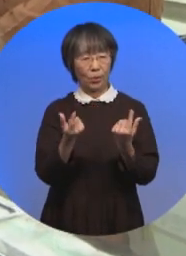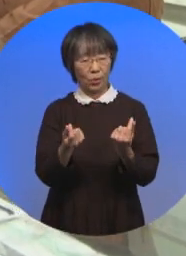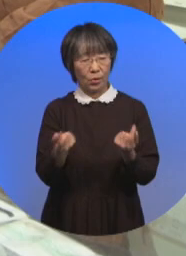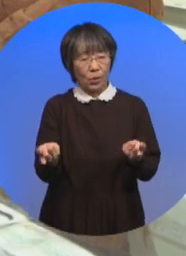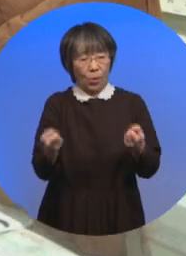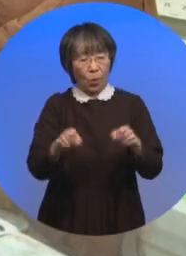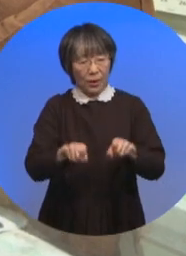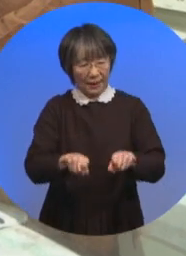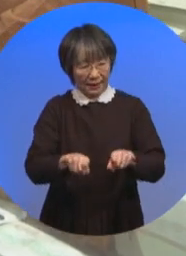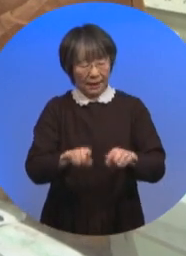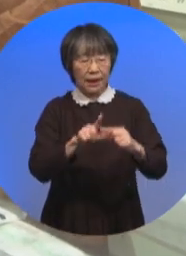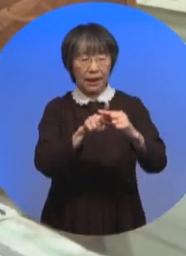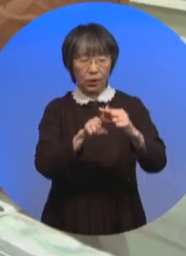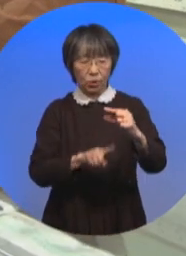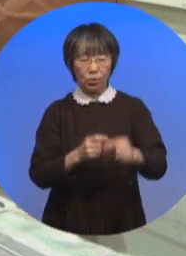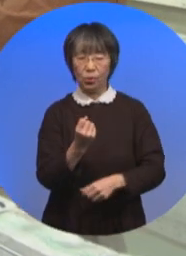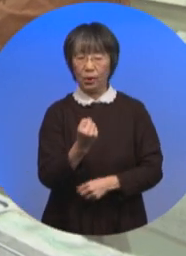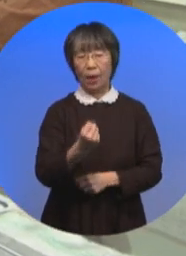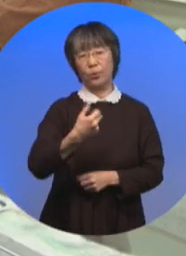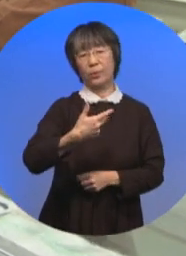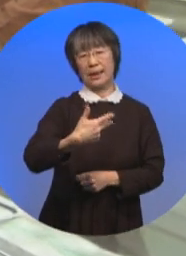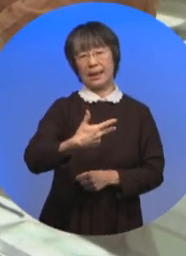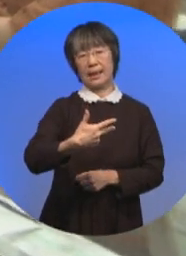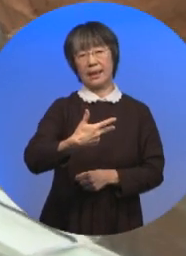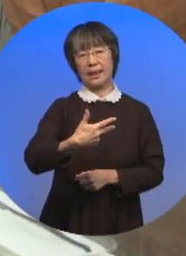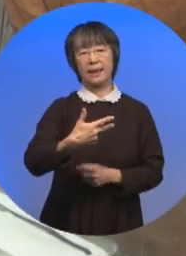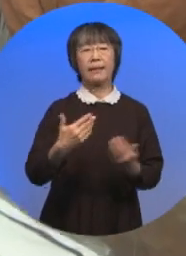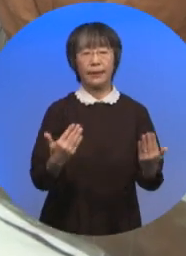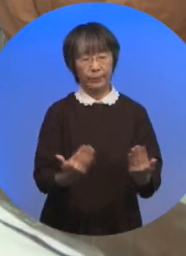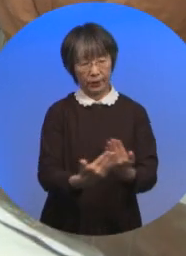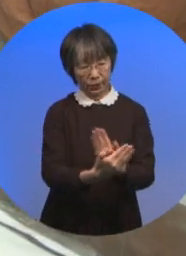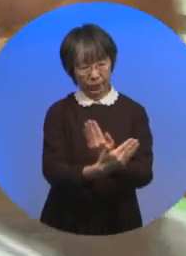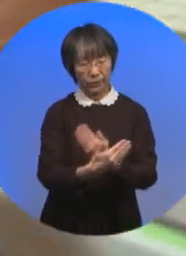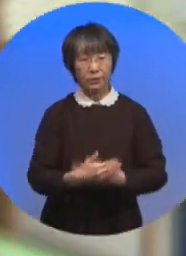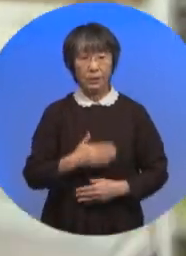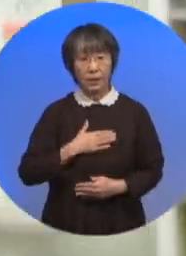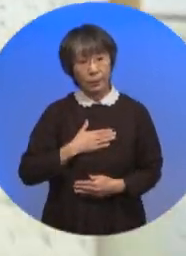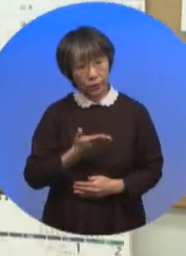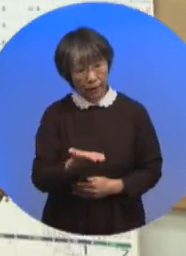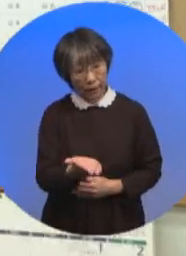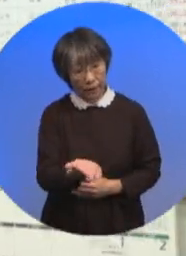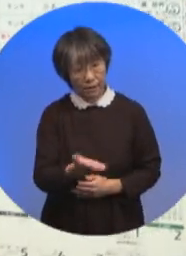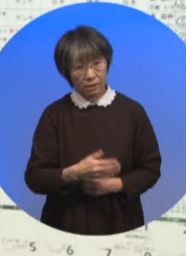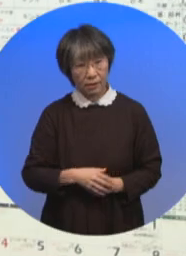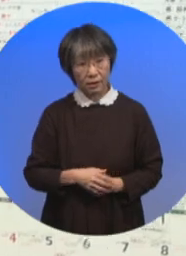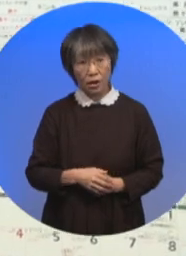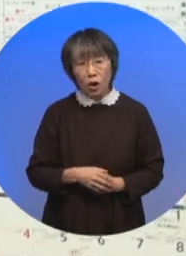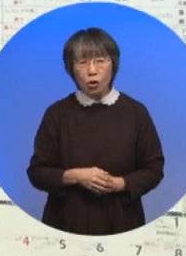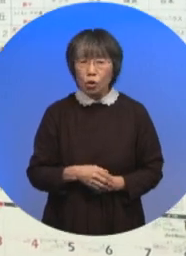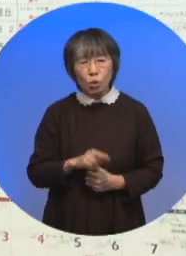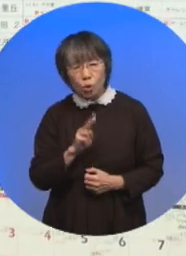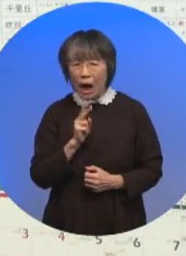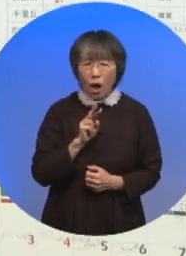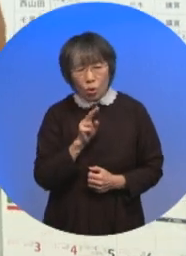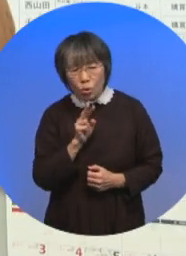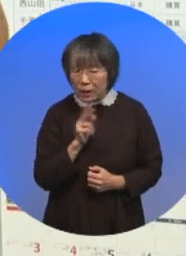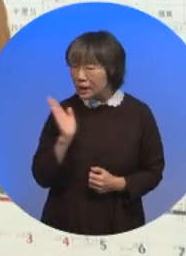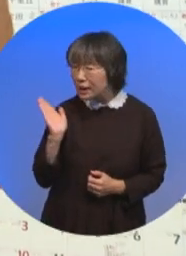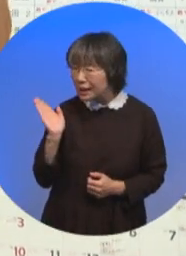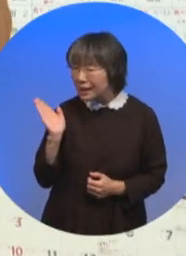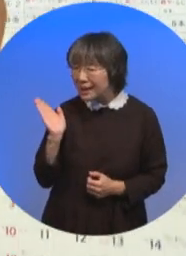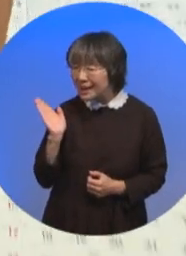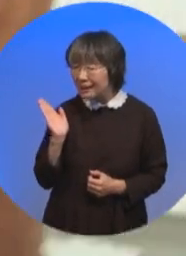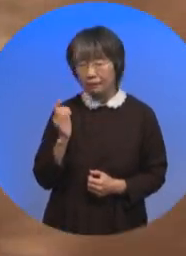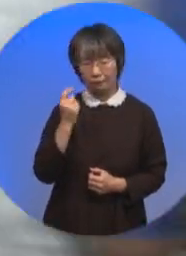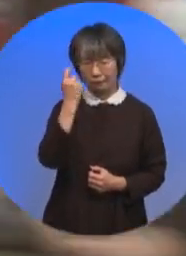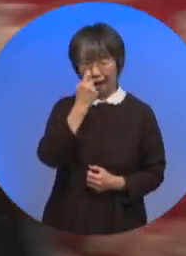核市っていうのに移ります、はい、吹田市が 中核市ご存知ですね、ゆきろさん、 中核市どういう 急